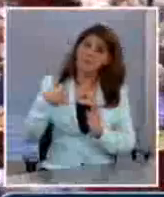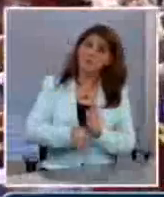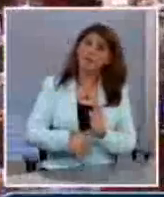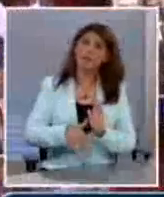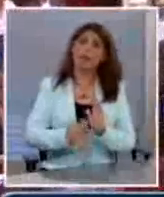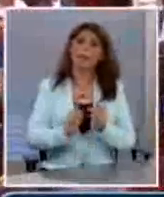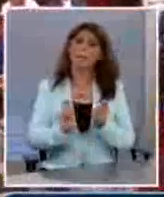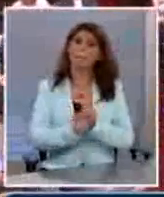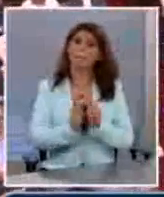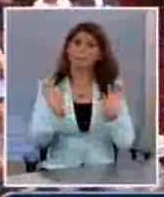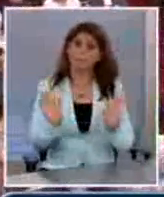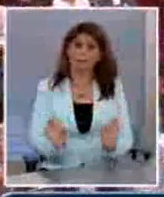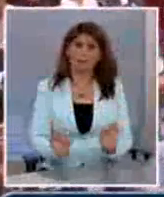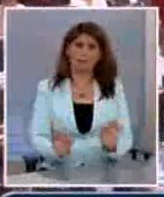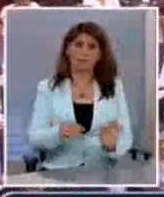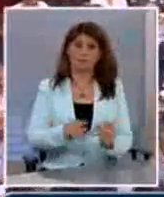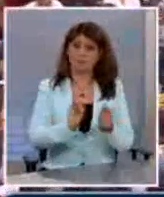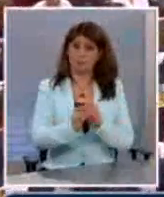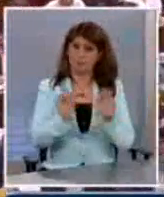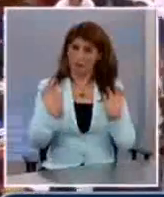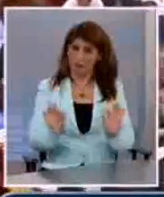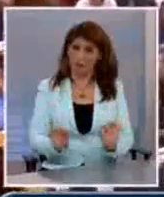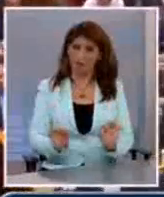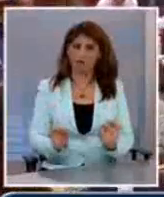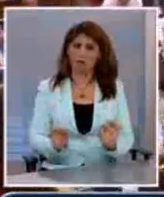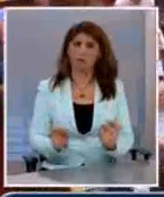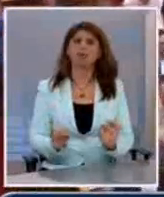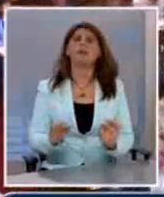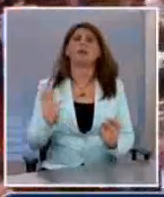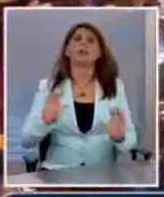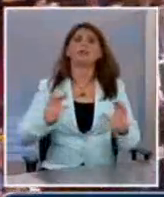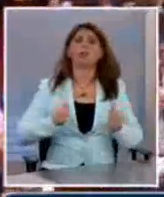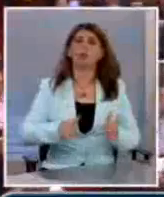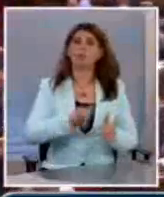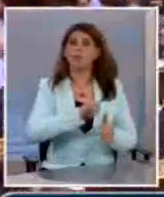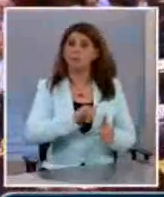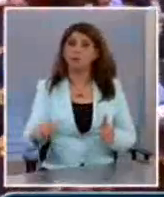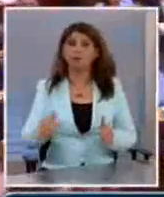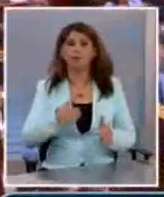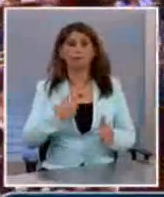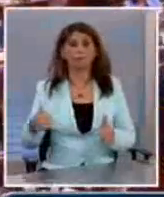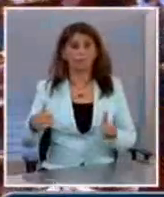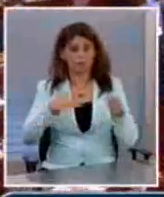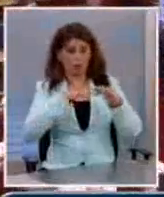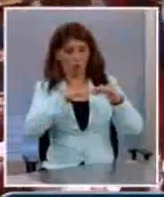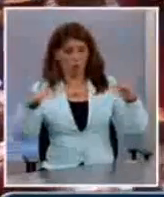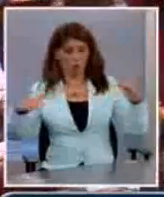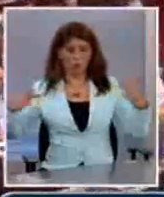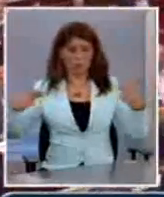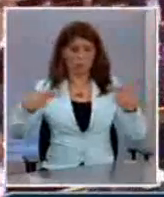μεταρρύθμιση. Μια μεταρρύθμιση που δεν αποτολμήσατε ποτέ, παρά μονάχα οριζόντιες περικοπές.